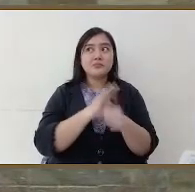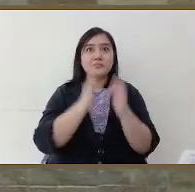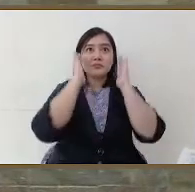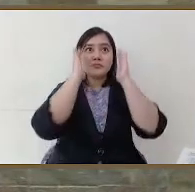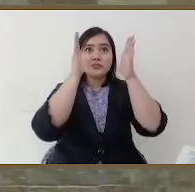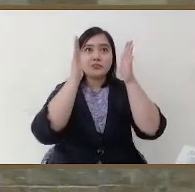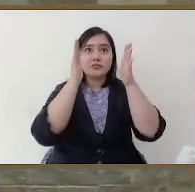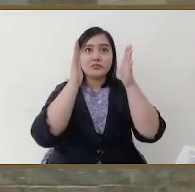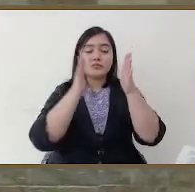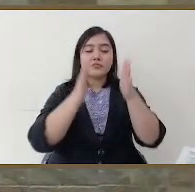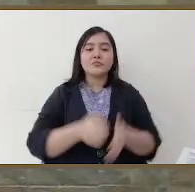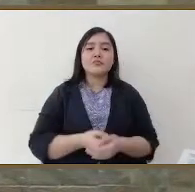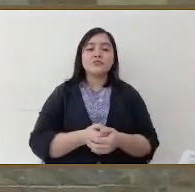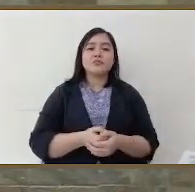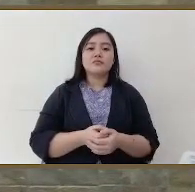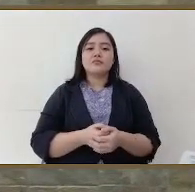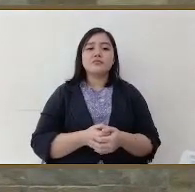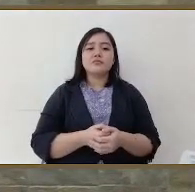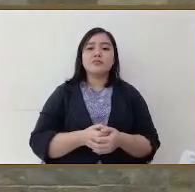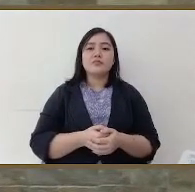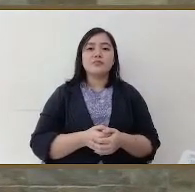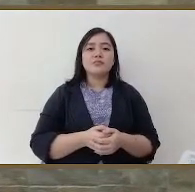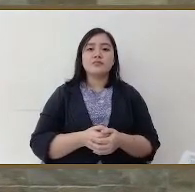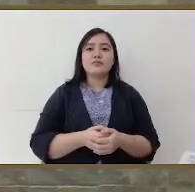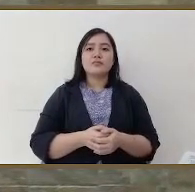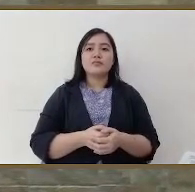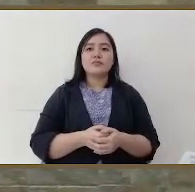Sometimes yung ulot-ulot is out of jealousy.